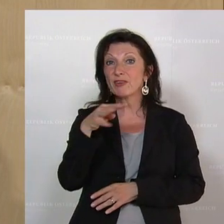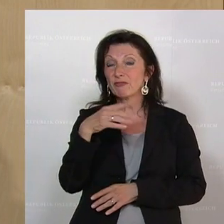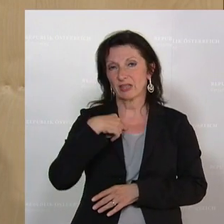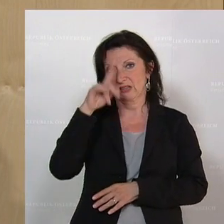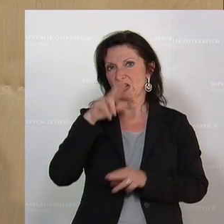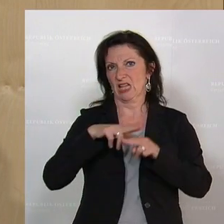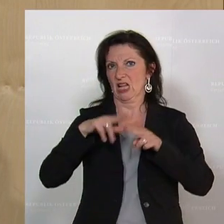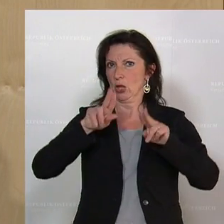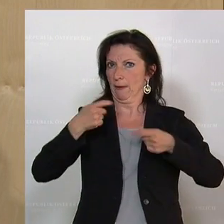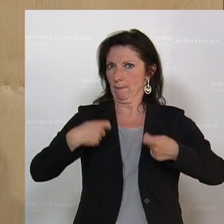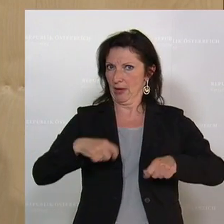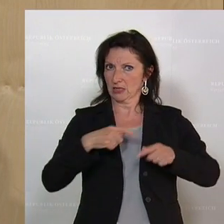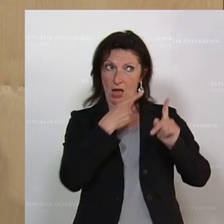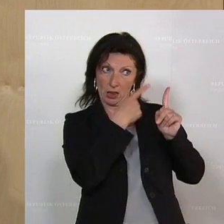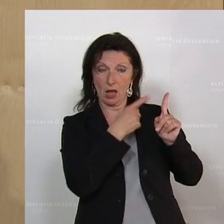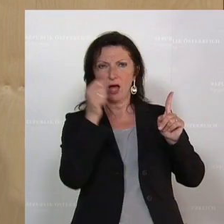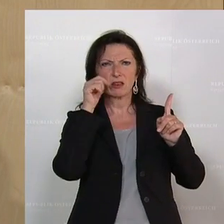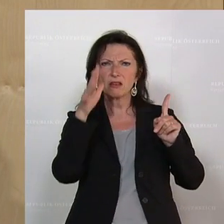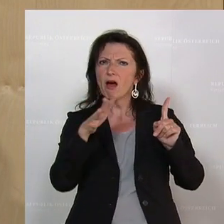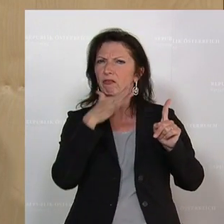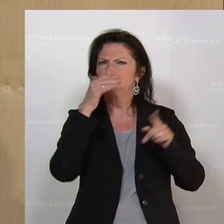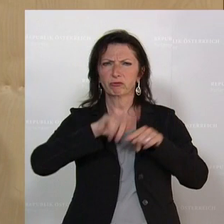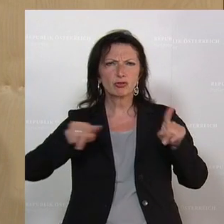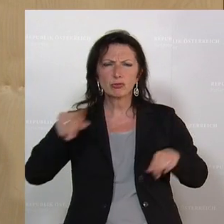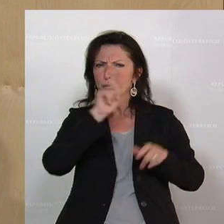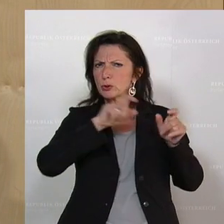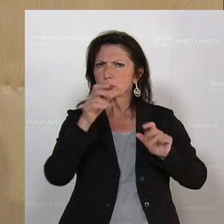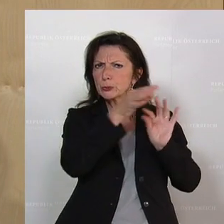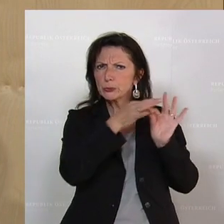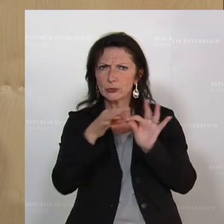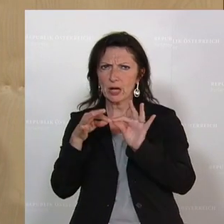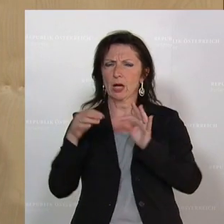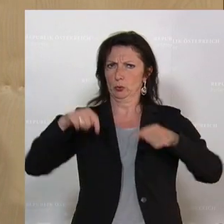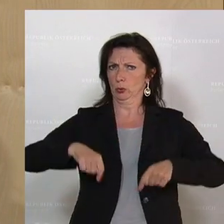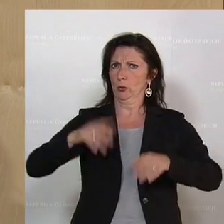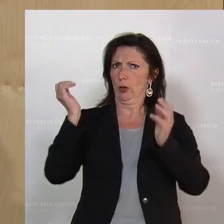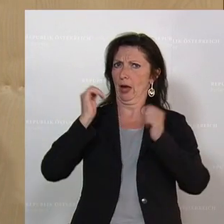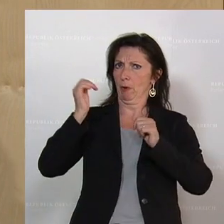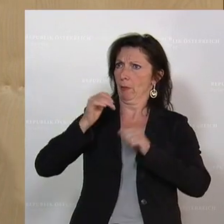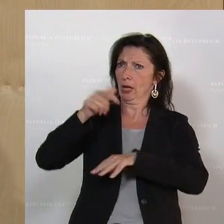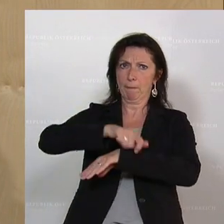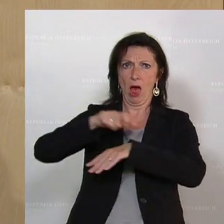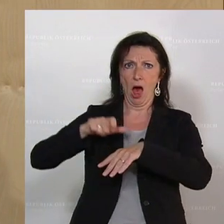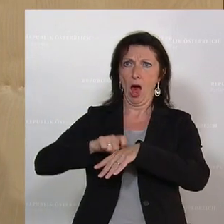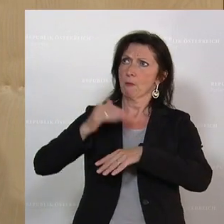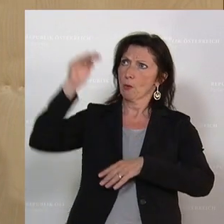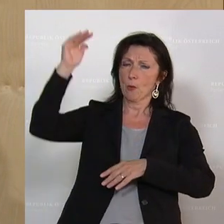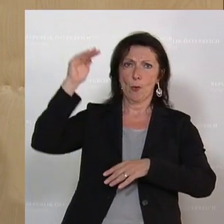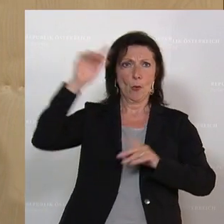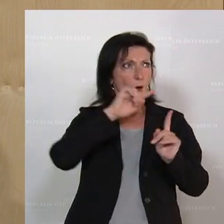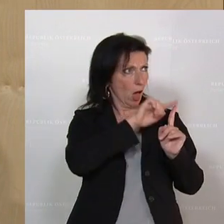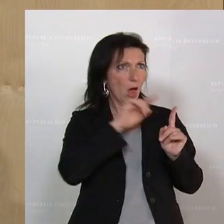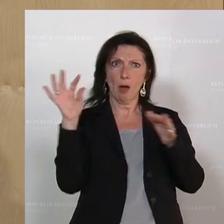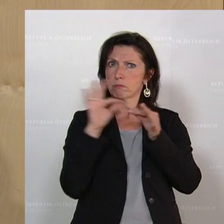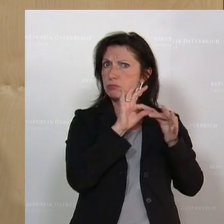der Herr Nationalratspräsident mit vielen Menschen täglich in Kontakt ist und zu vielen Spitzenbeamten in dieser Republik ein gutes Verhältnis pflegt. Zu